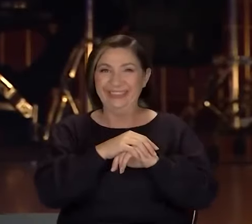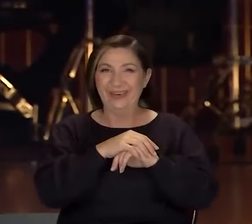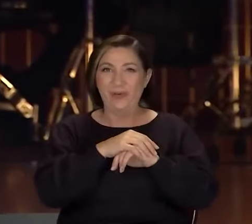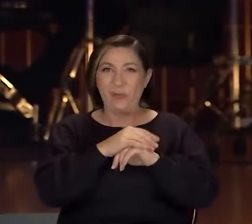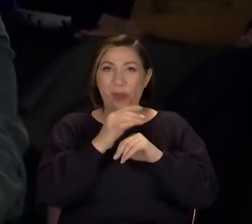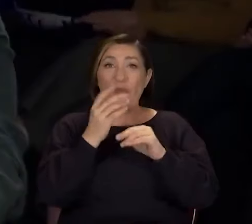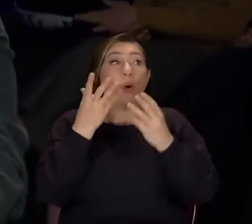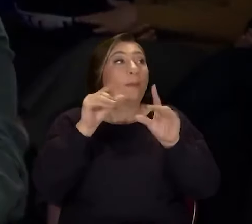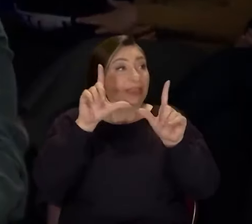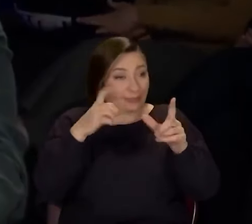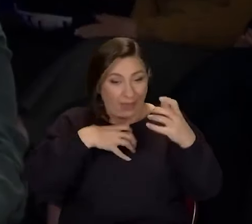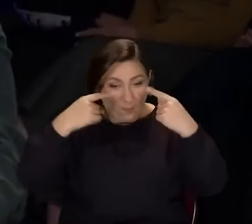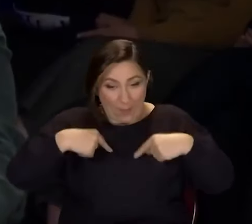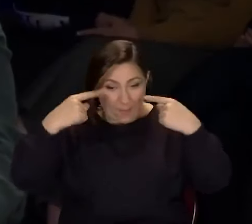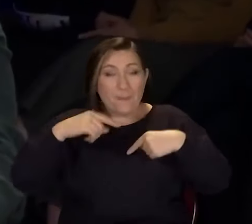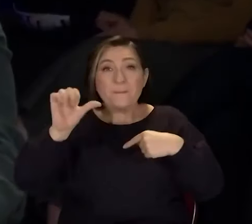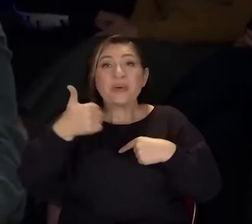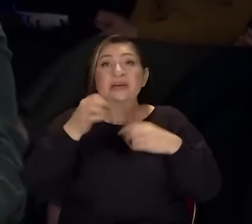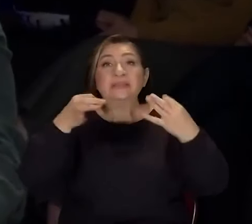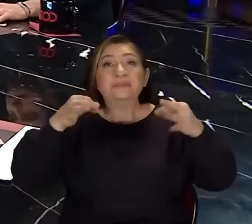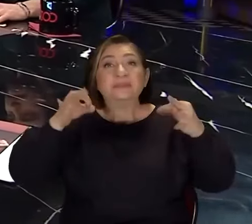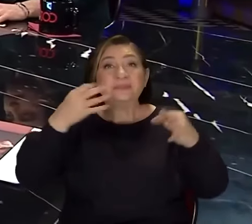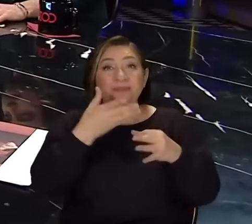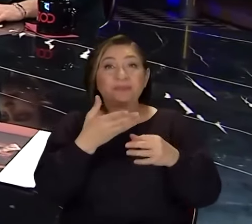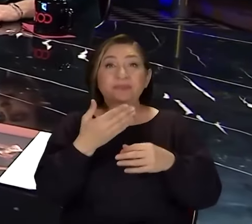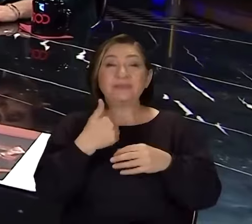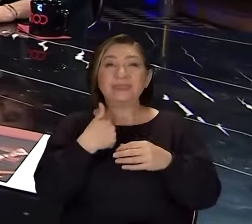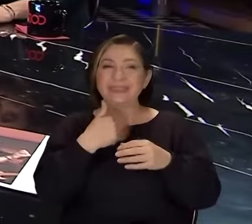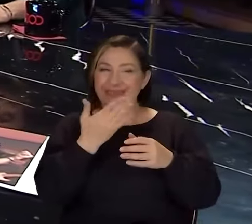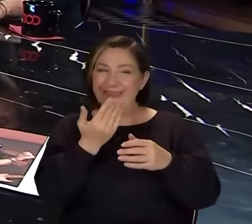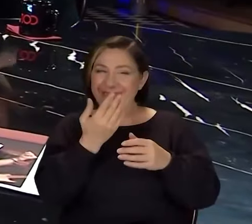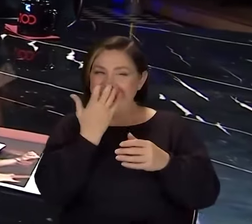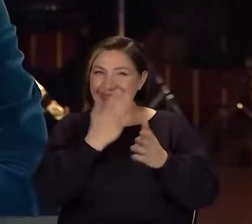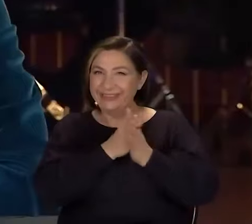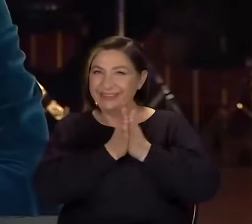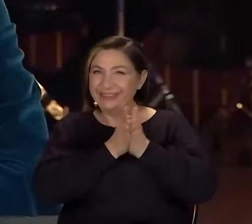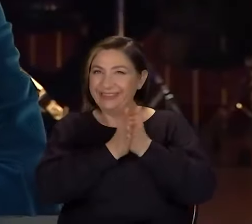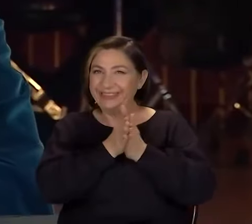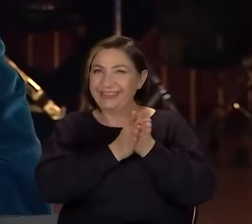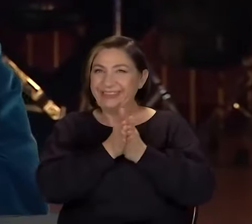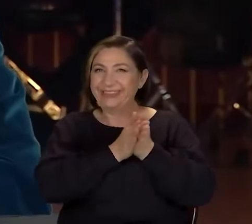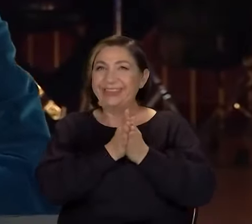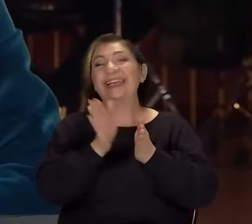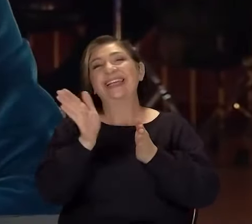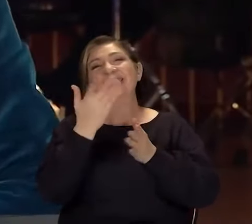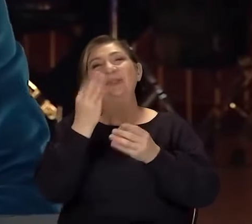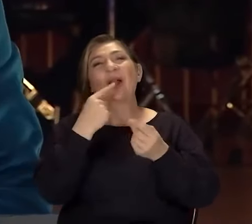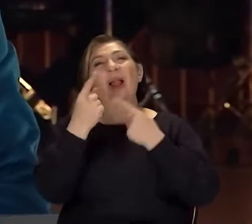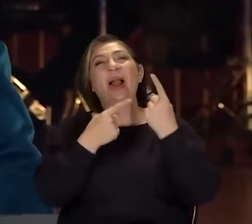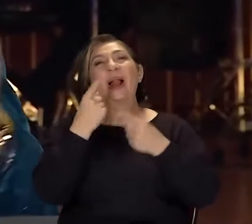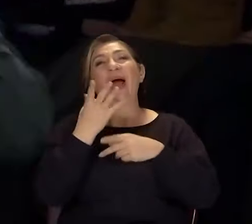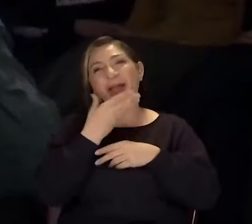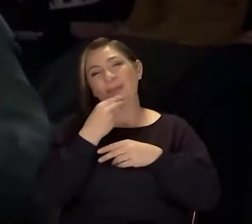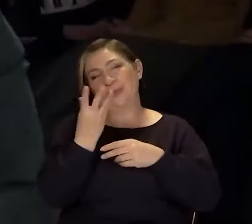Değil mi? Hiç geçirmemesi gerekmez mi? Değil mi? O kadar kendine iyi bakıyor. Ben iple çekiyorum şimdi ona gideceğim günü. Evet. Neyse çok söylemeyeyim,